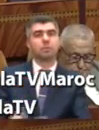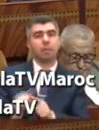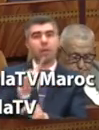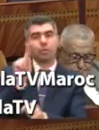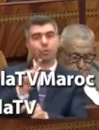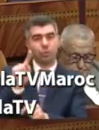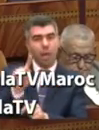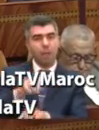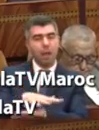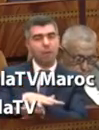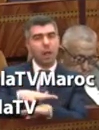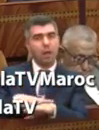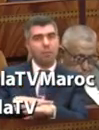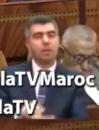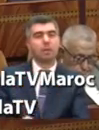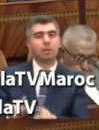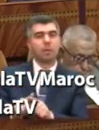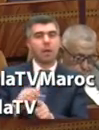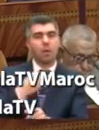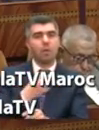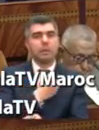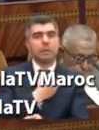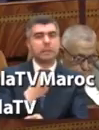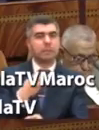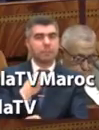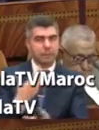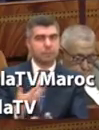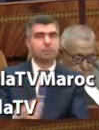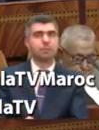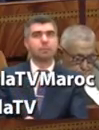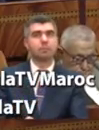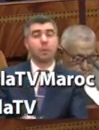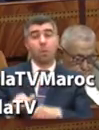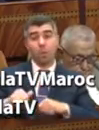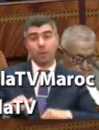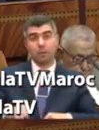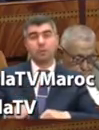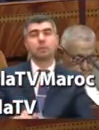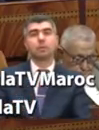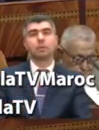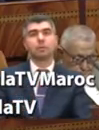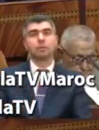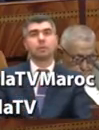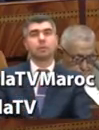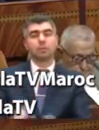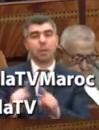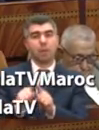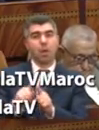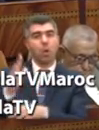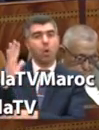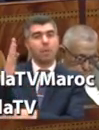والعملات بخصوص الموارد البشريه. حنا السيد الوزير نخبركم بان في مجلس اقليمي